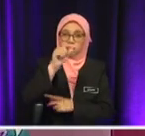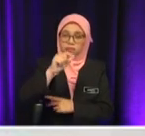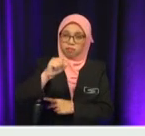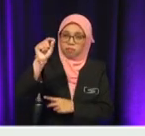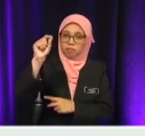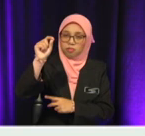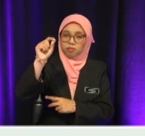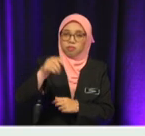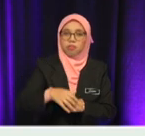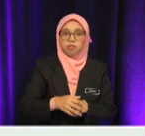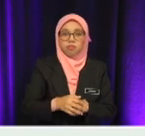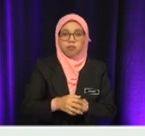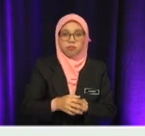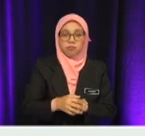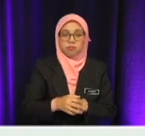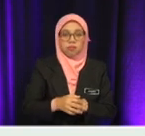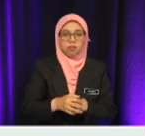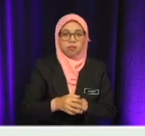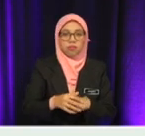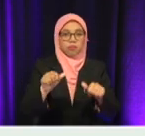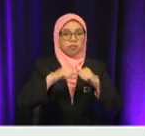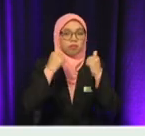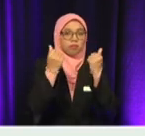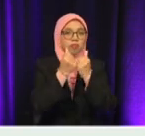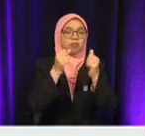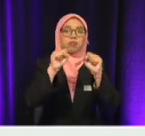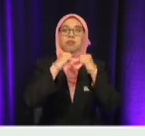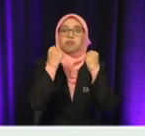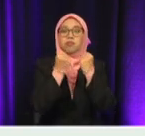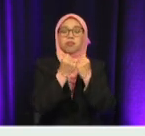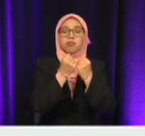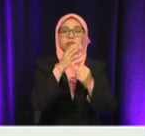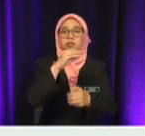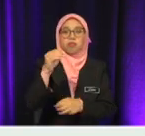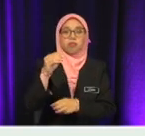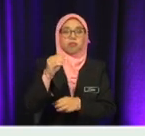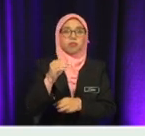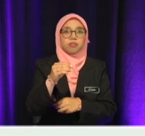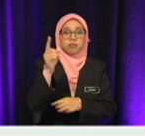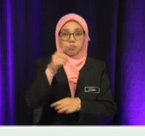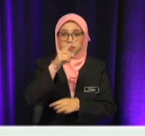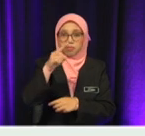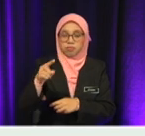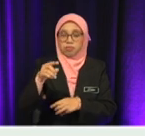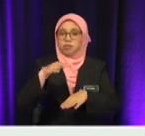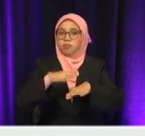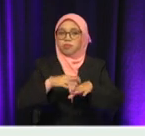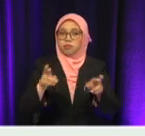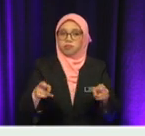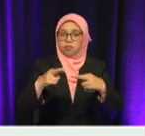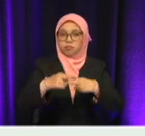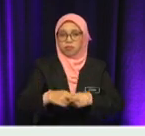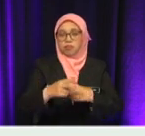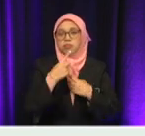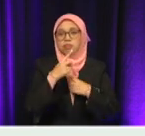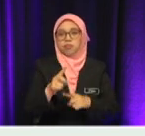penyertaan aktiviti alam semesta yang betul dan tandakan salah yang tidak berkaitan pada ruang jawapan. Baik,